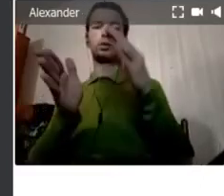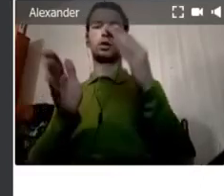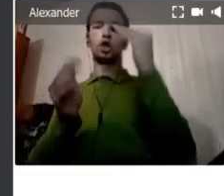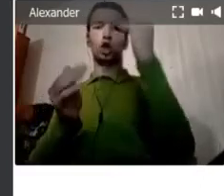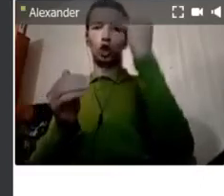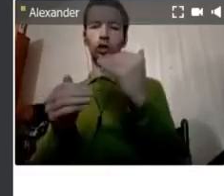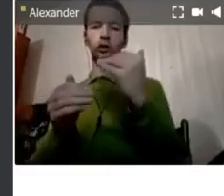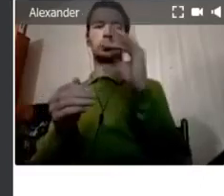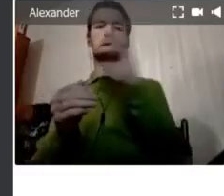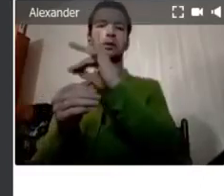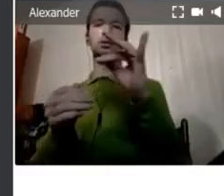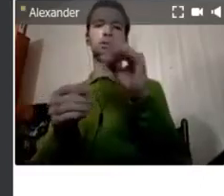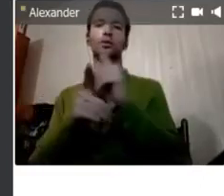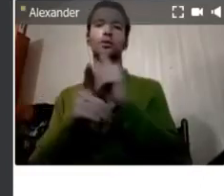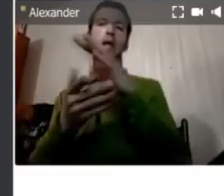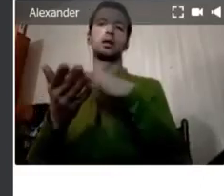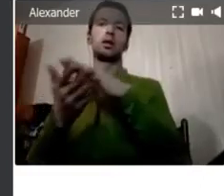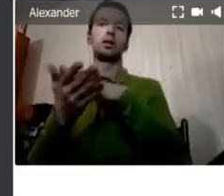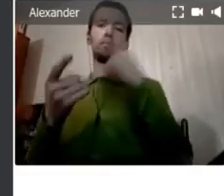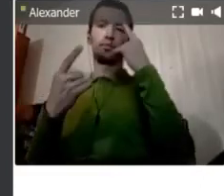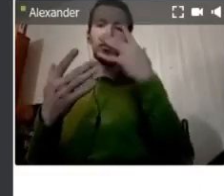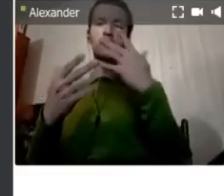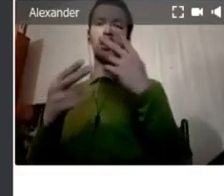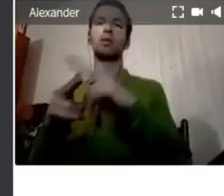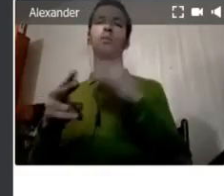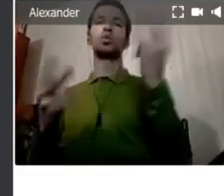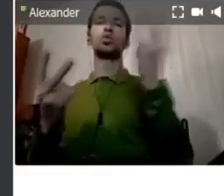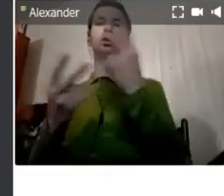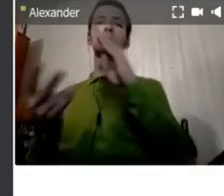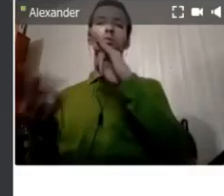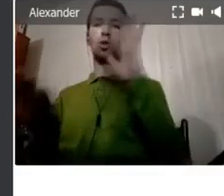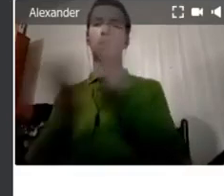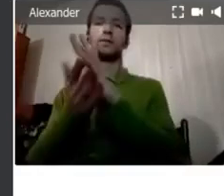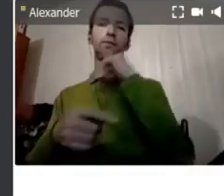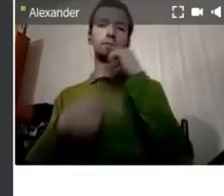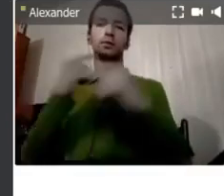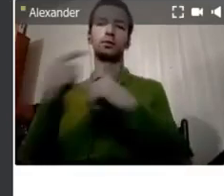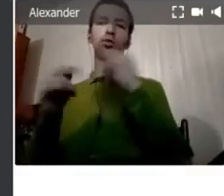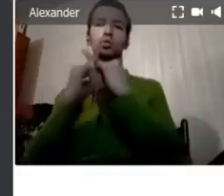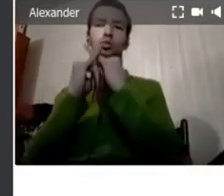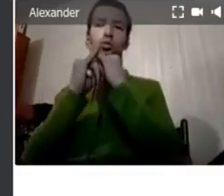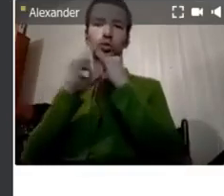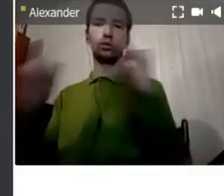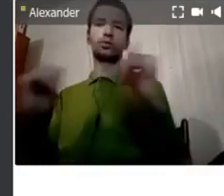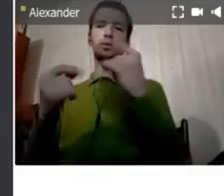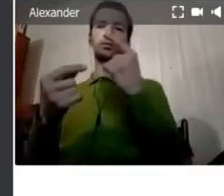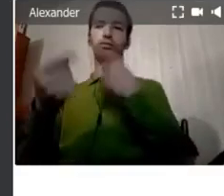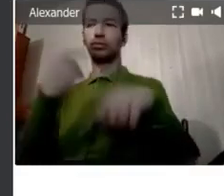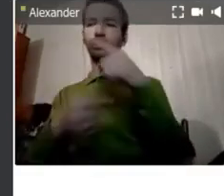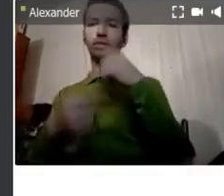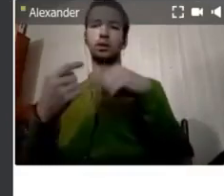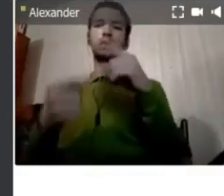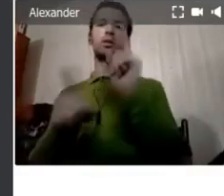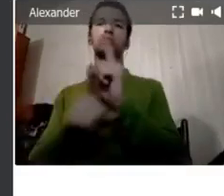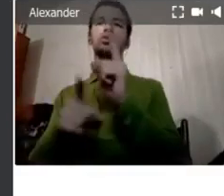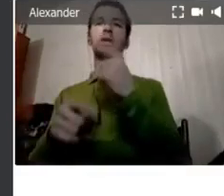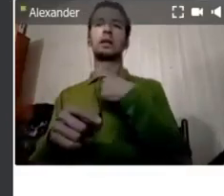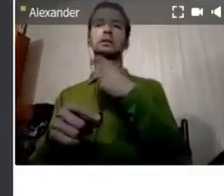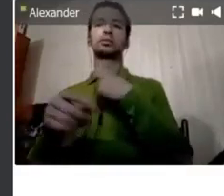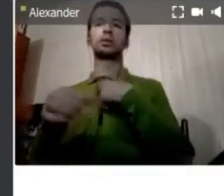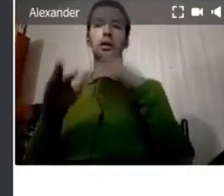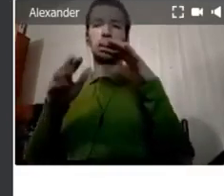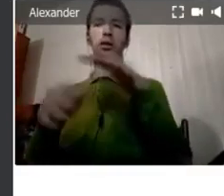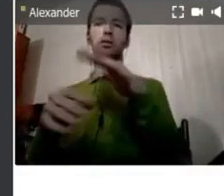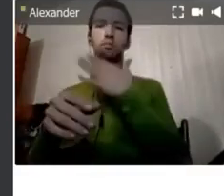помогает тебе развиваться вообще в жизни в целом. Я даже не беру просто финансовый такой аспект бизнеса, именно все те сферы в